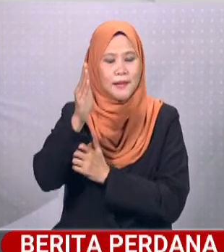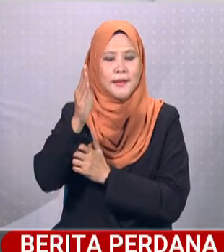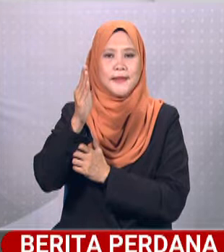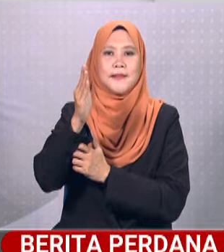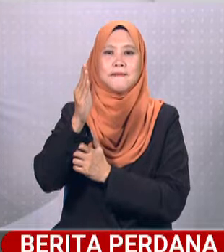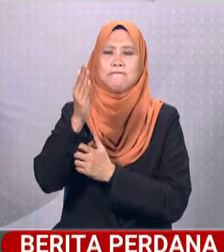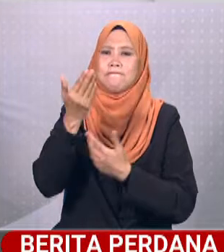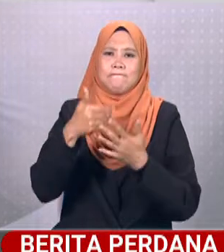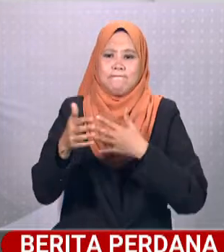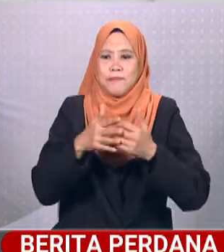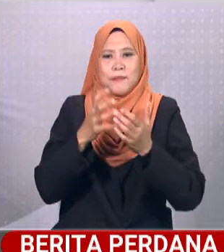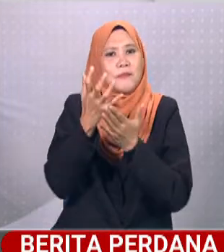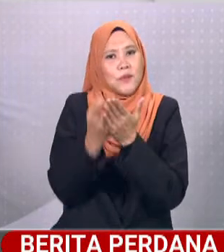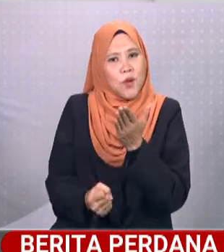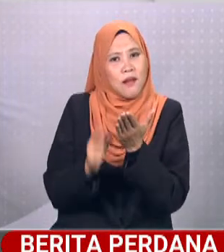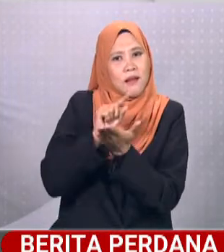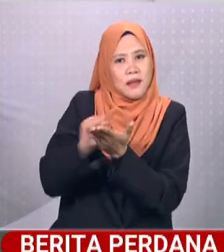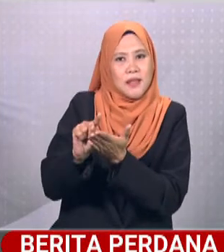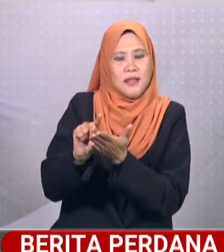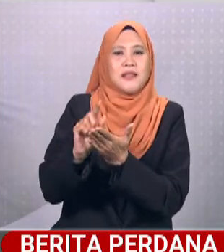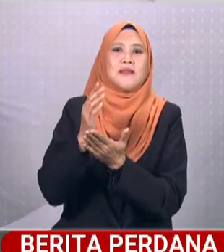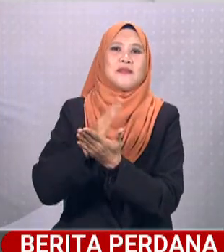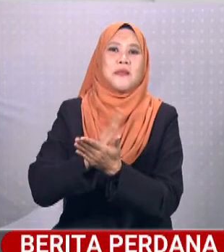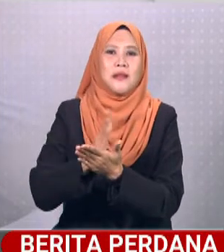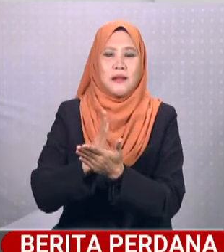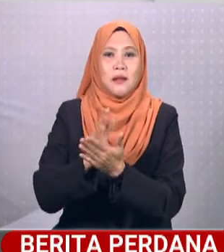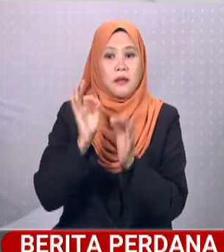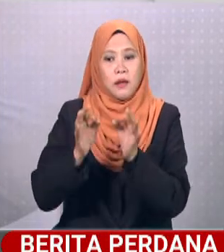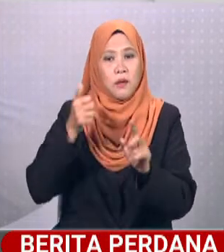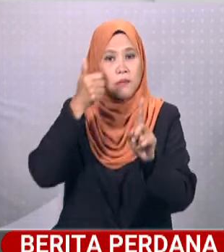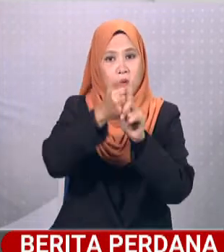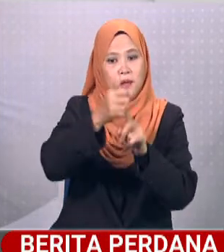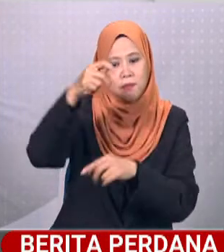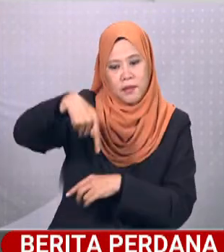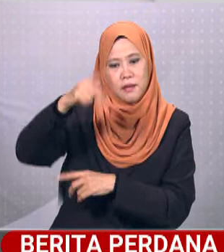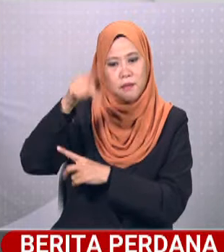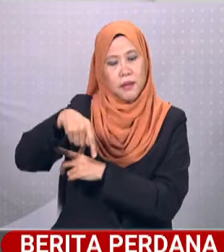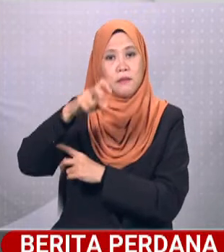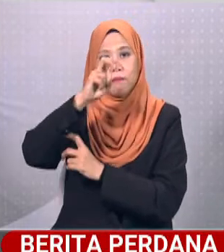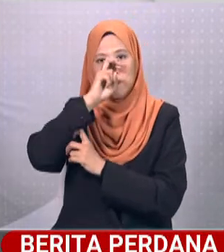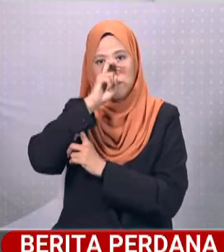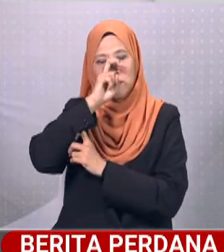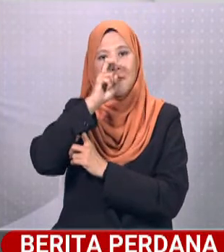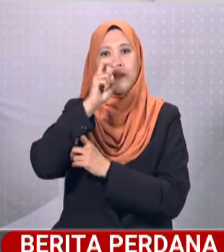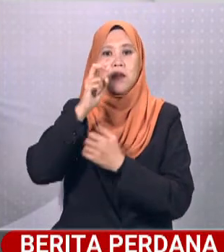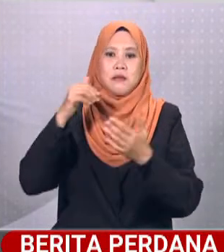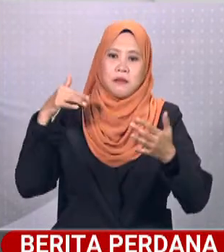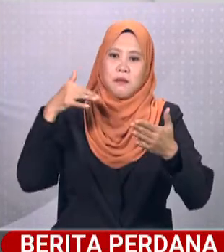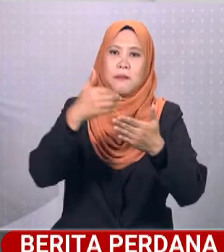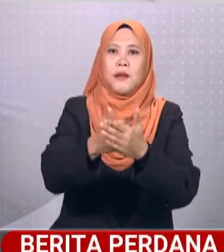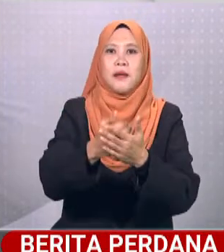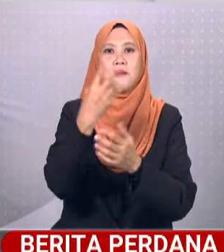langkah memotong gaji pekerjanya secara sementara jika Perintah Kawalan Pergerakan diperketatkan PKPD